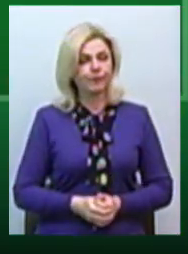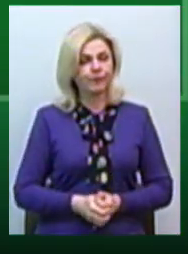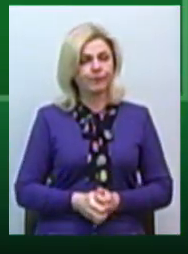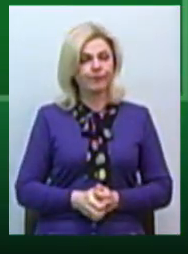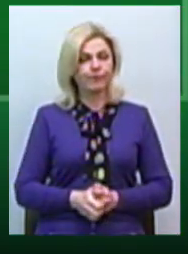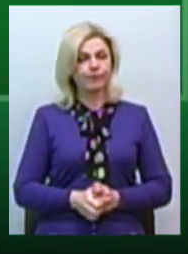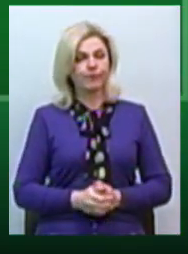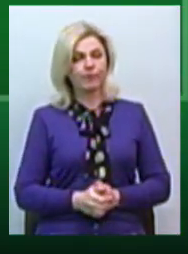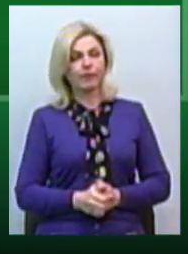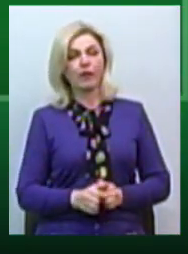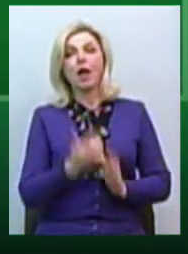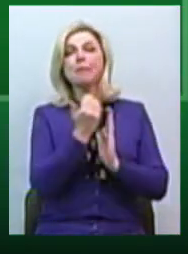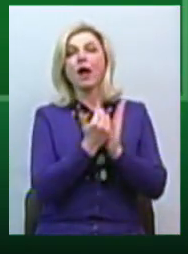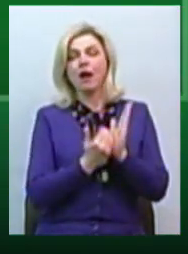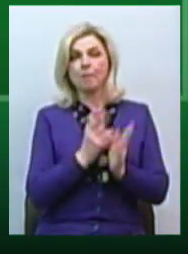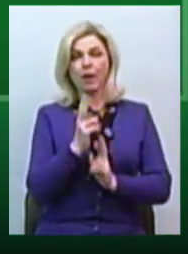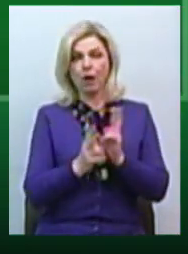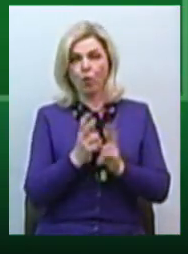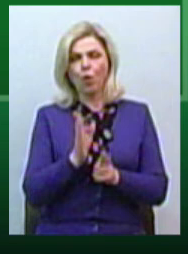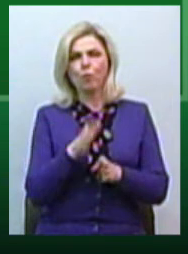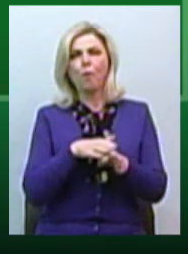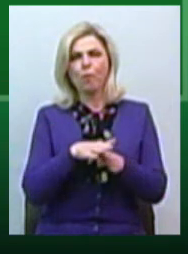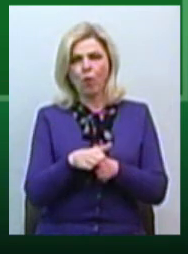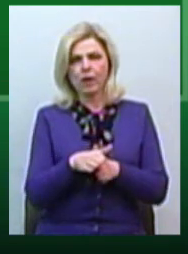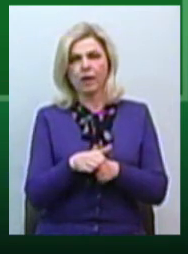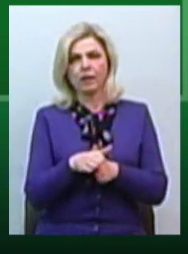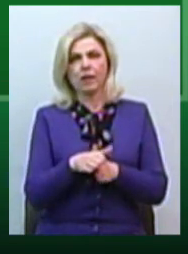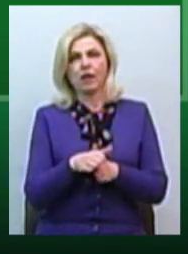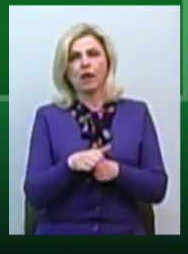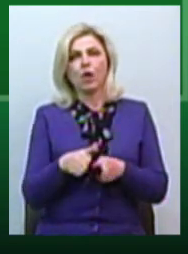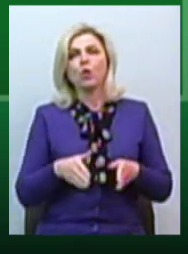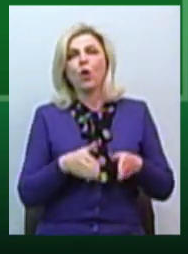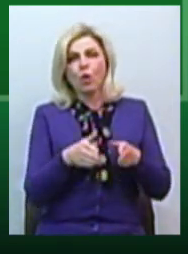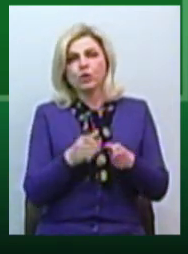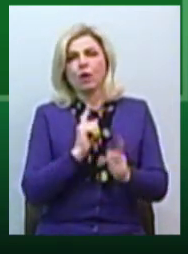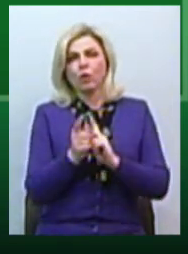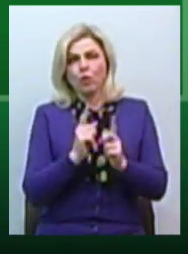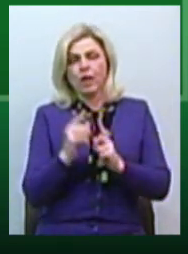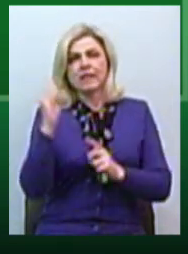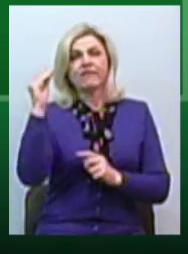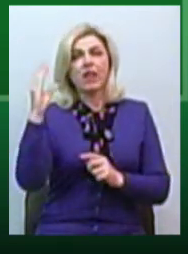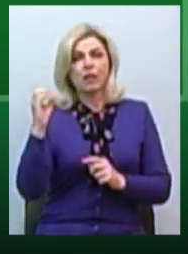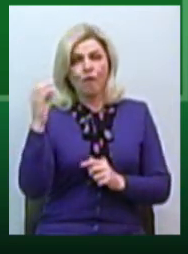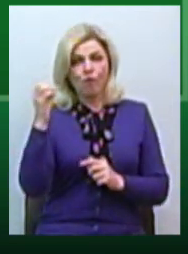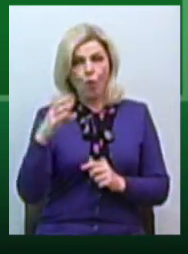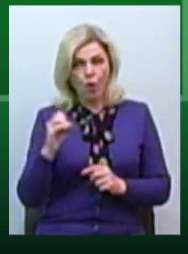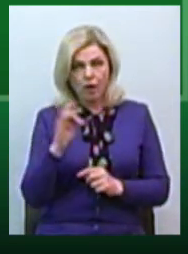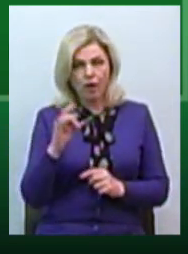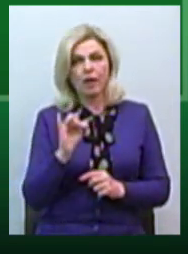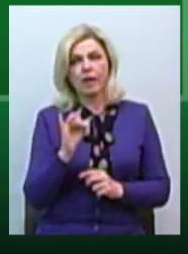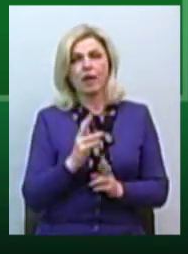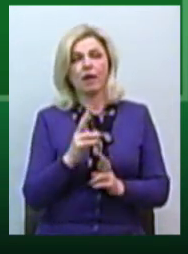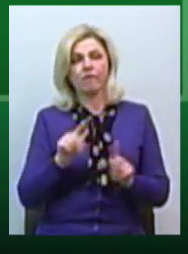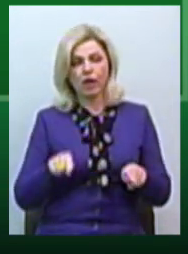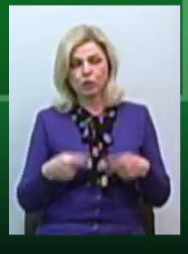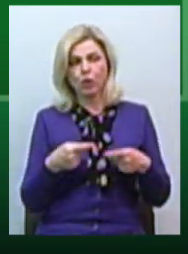В рамках реконструкції буде повністю переглянути дорожній рух в частині роботи світлофорного об'єкта. Відновляться